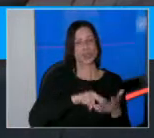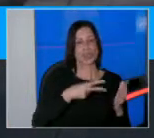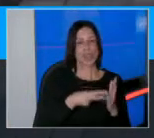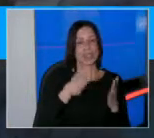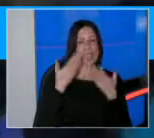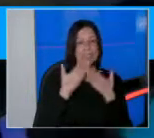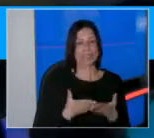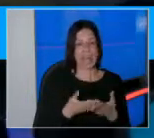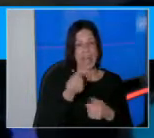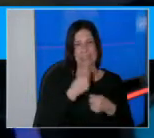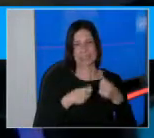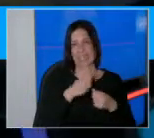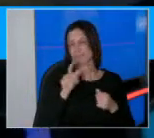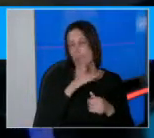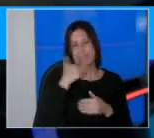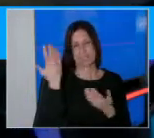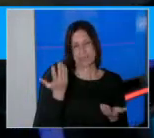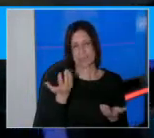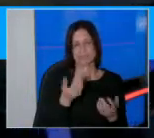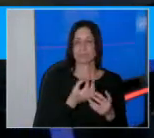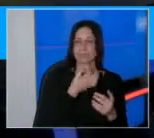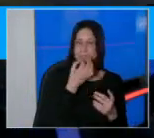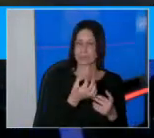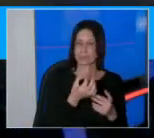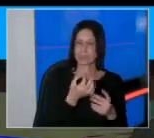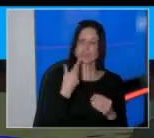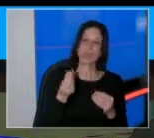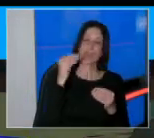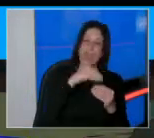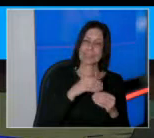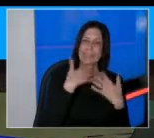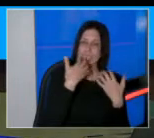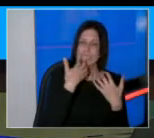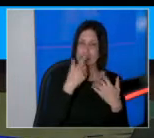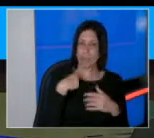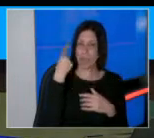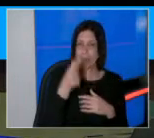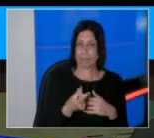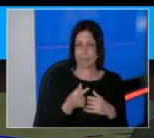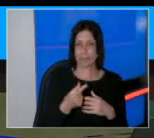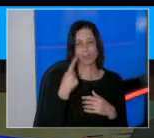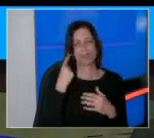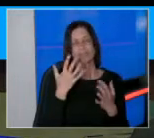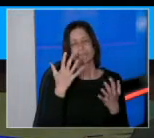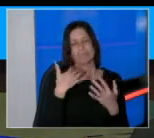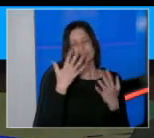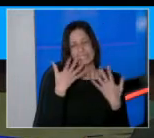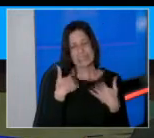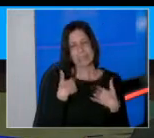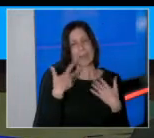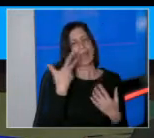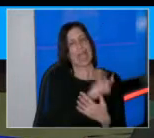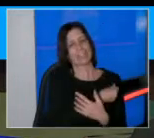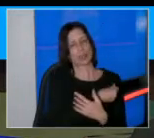לסייע לעסקים, אבל זה לא מספיק. רמזי, בוא נוסיף רגע את הסיפור הבא, כי אתה יודע, מספרים לנו, החיסונים